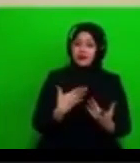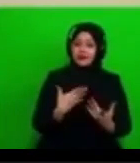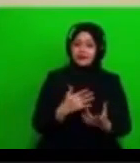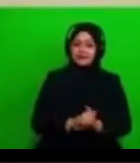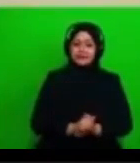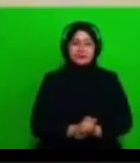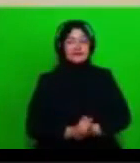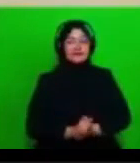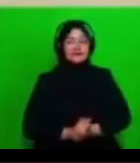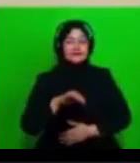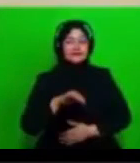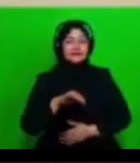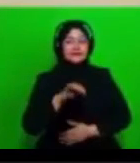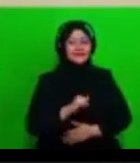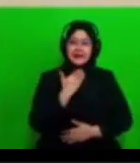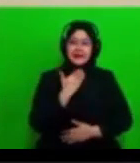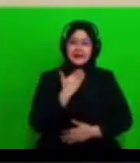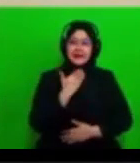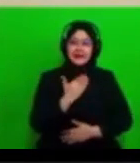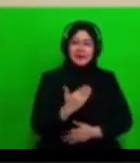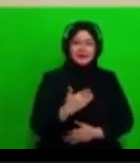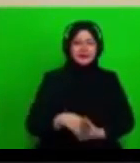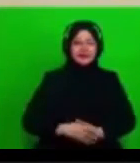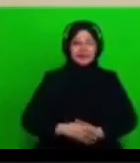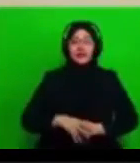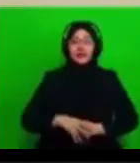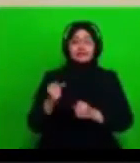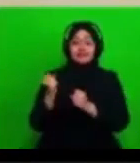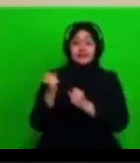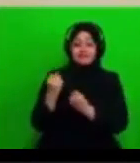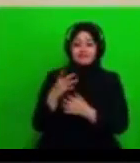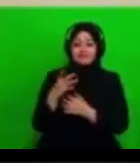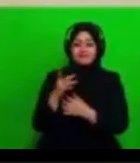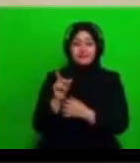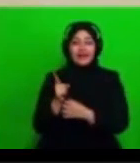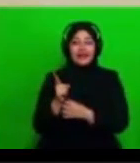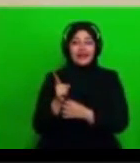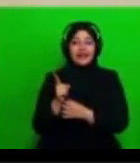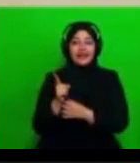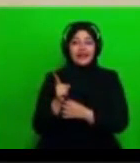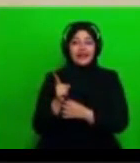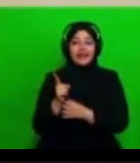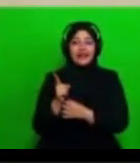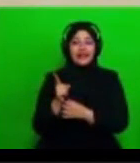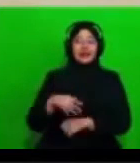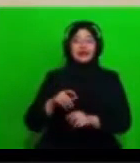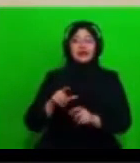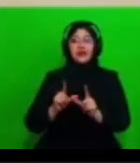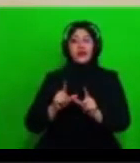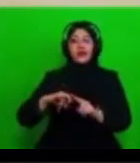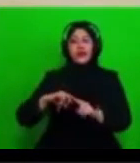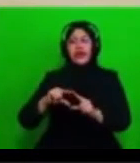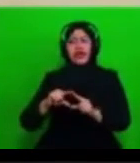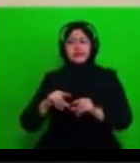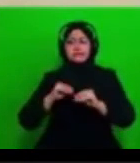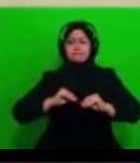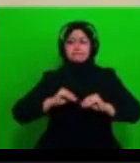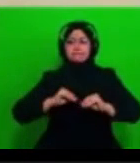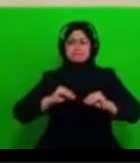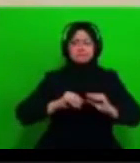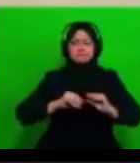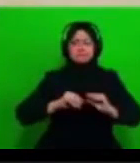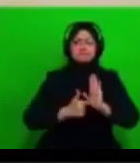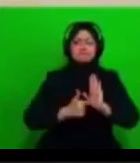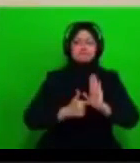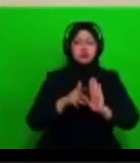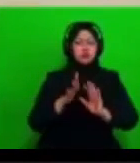Ya, terima kasih. Saya pikir penjelasan dari Pak Dirjen Advokasi sudah sangat komprehensif. Saya hanya